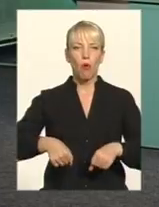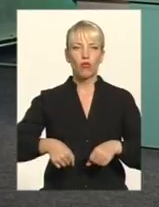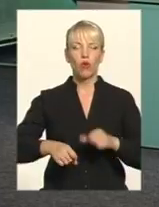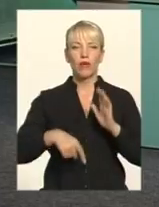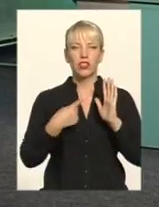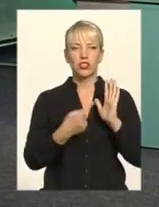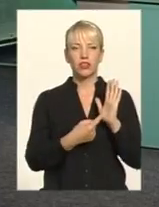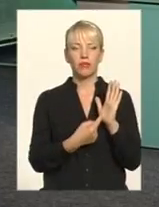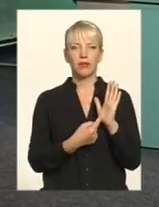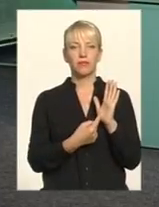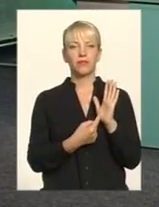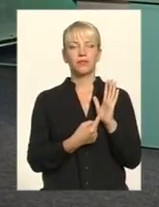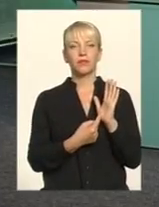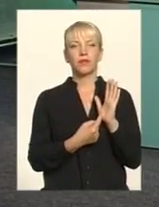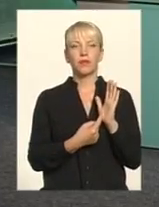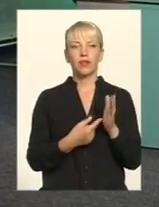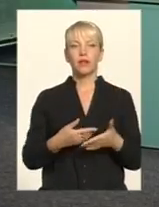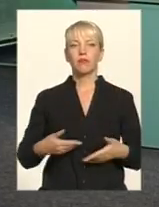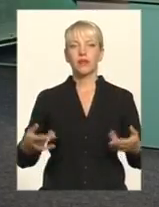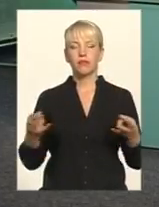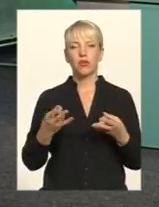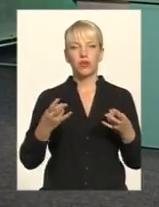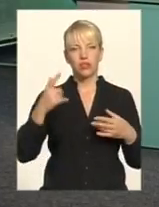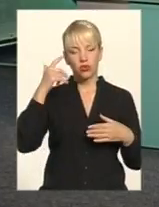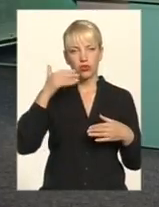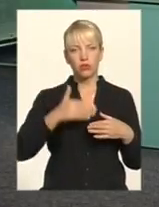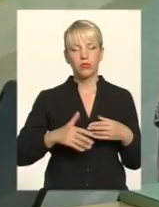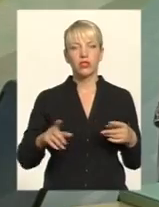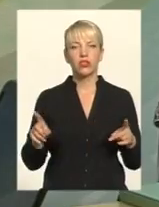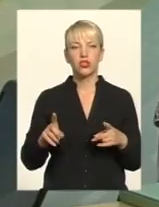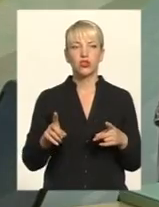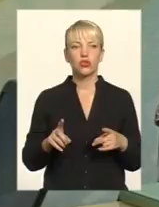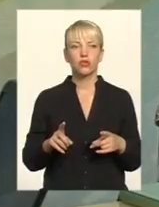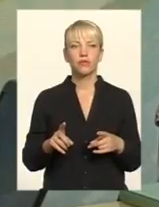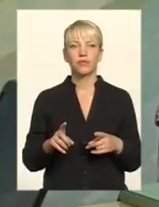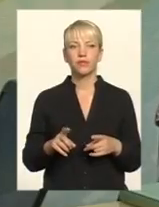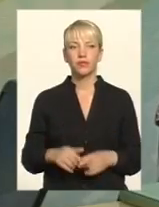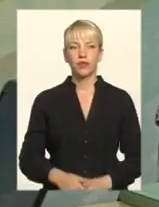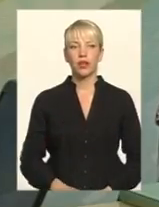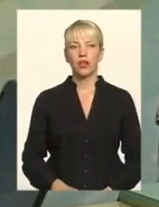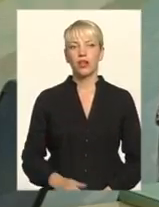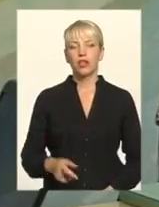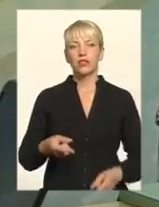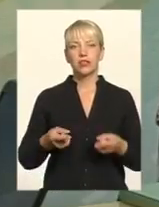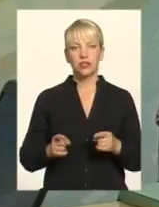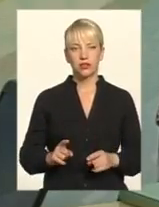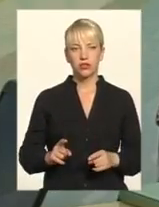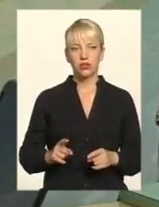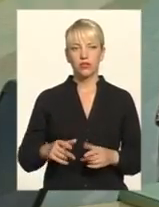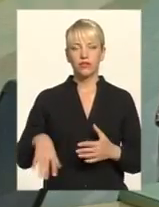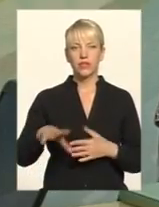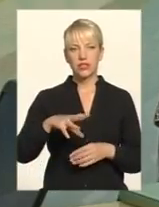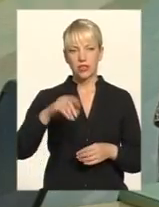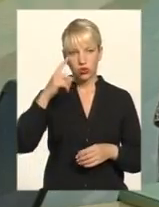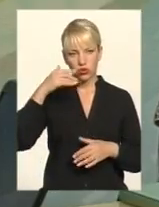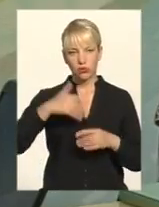Пане Іване. Ну, ми всі повинні чітко розуміти, що устрій країни треба міняти. Дійсно, всі розуміють,